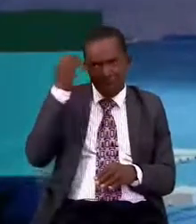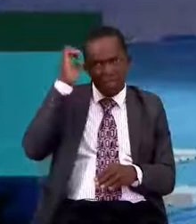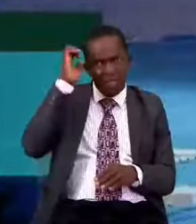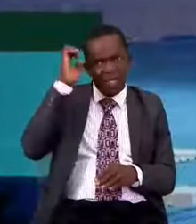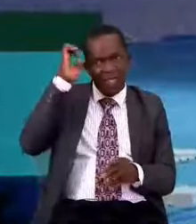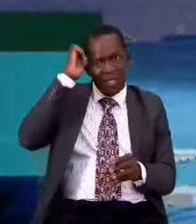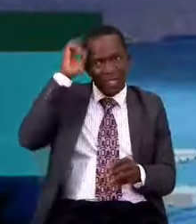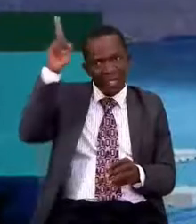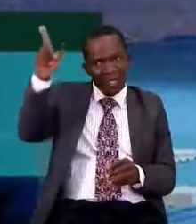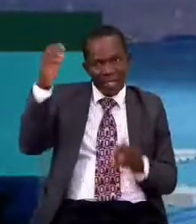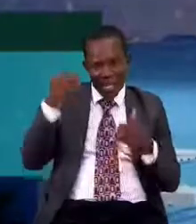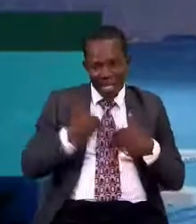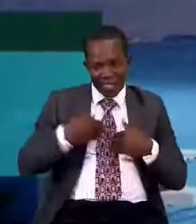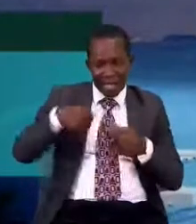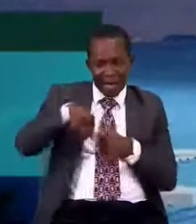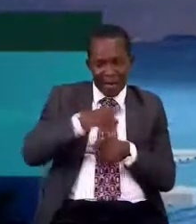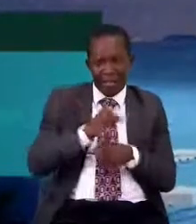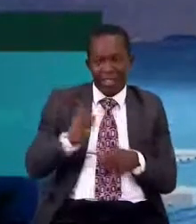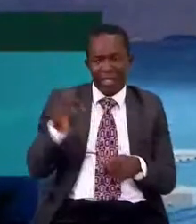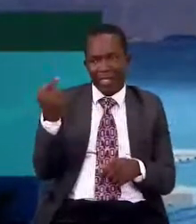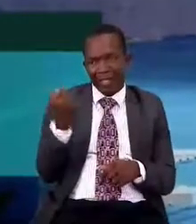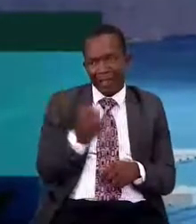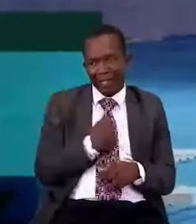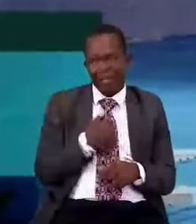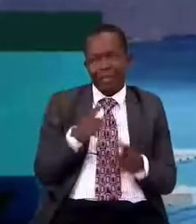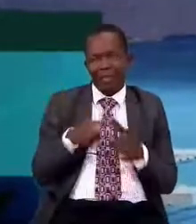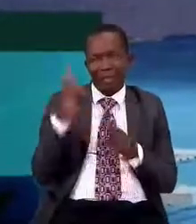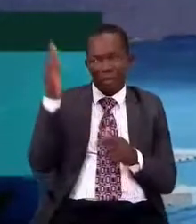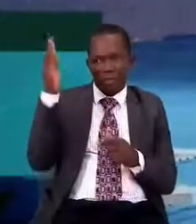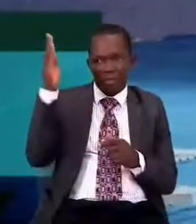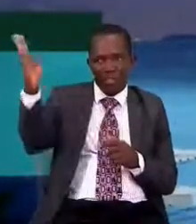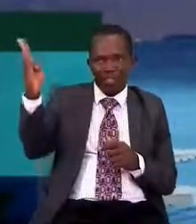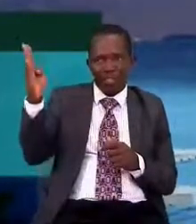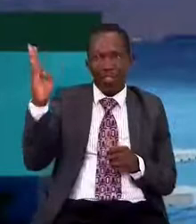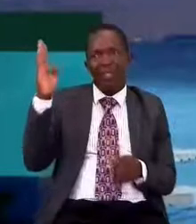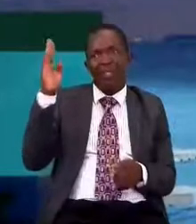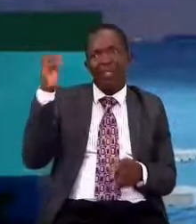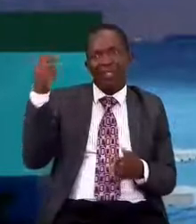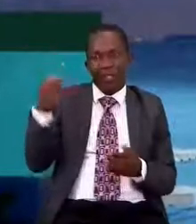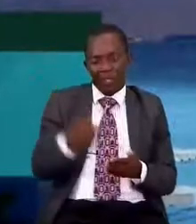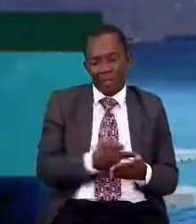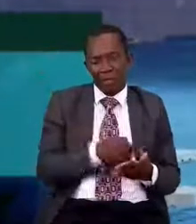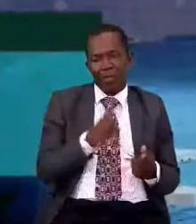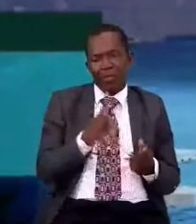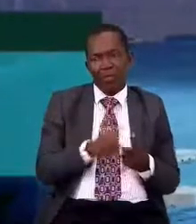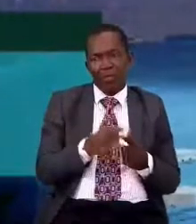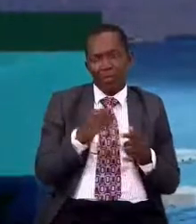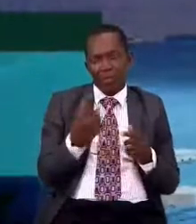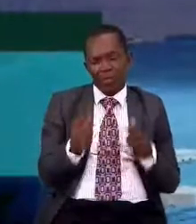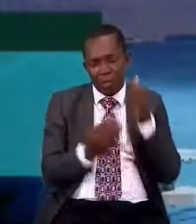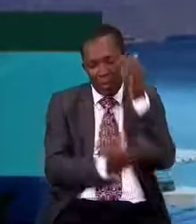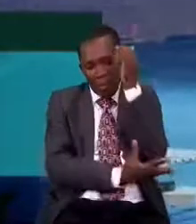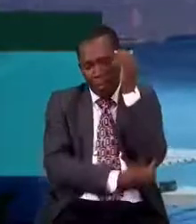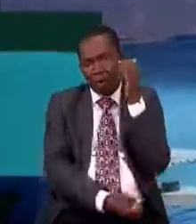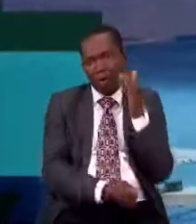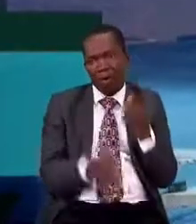L'Esprit du Seigneur est sur moi parce qu'il m'a oint pour annoncer une bonne nouvelle aux pauvres. Il m'a envoyé pour guérir ceux qui ont le